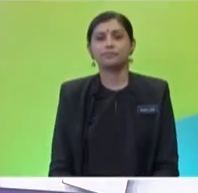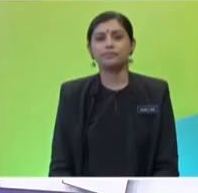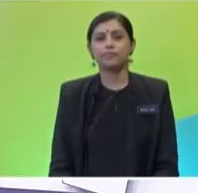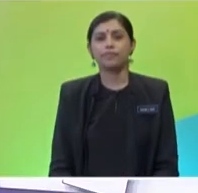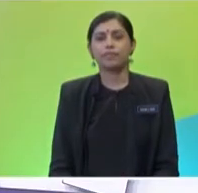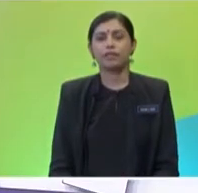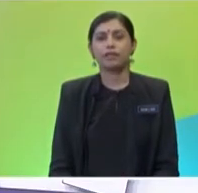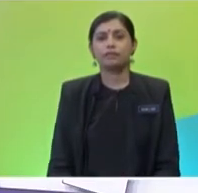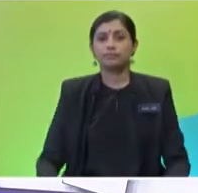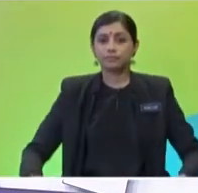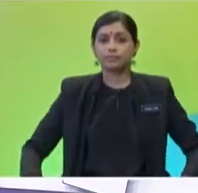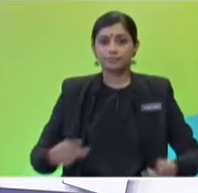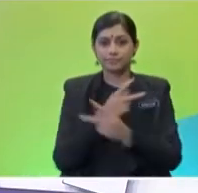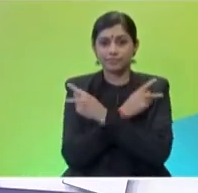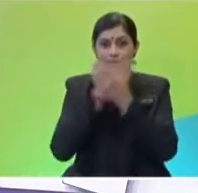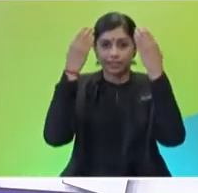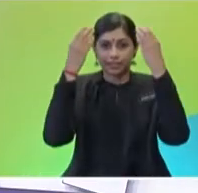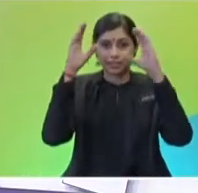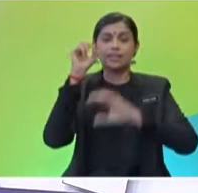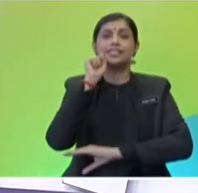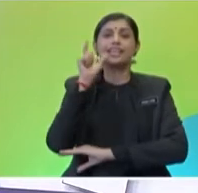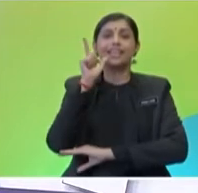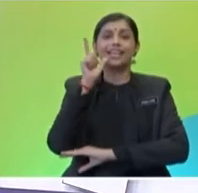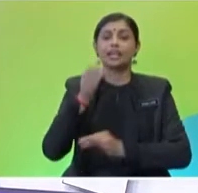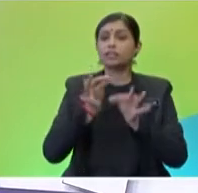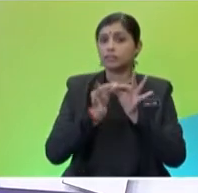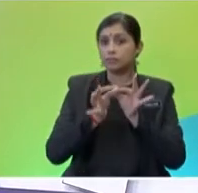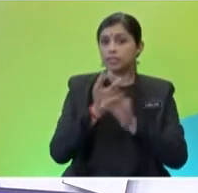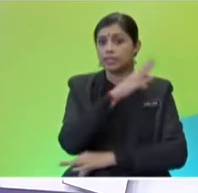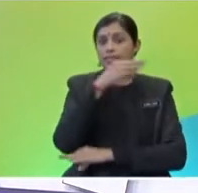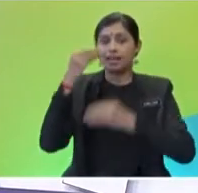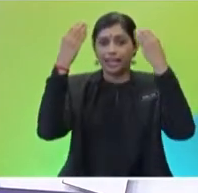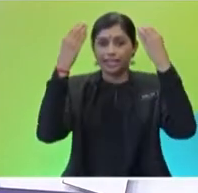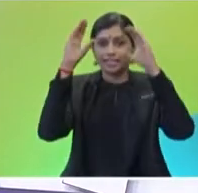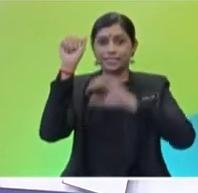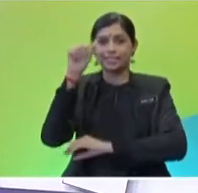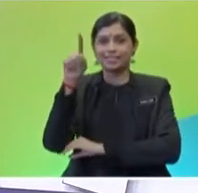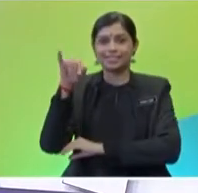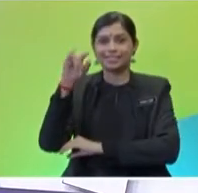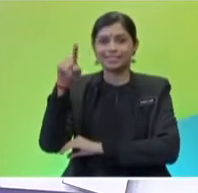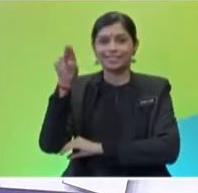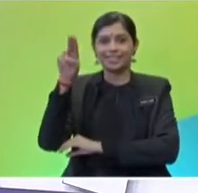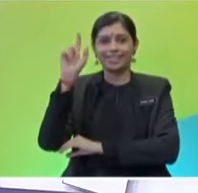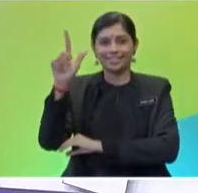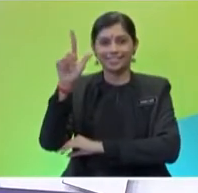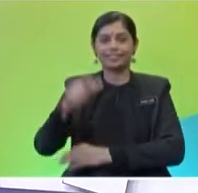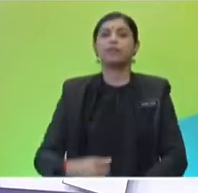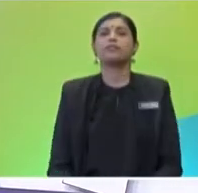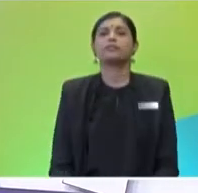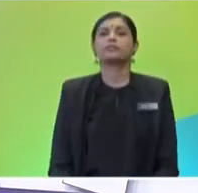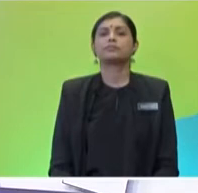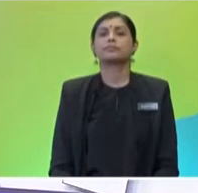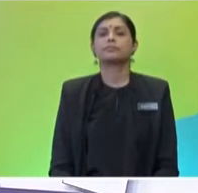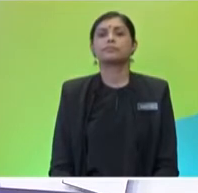kepada Cikgu Syamila kita, itu jurubahasa kita. Terima kasih kepada Cikgu Azizul kita daripada SK Bukit Lanjan Petaling